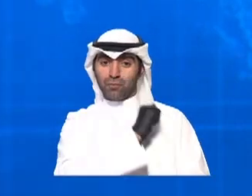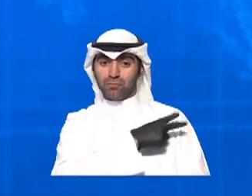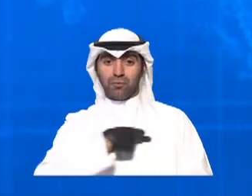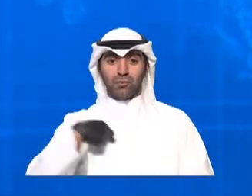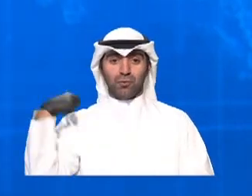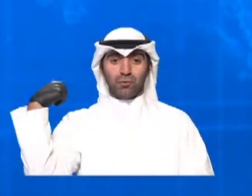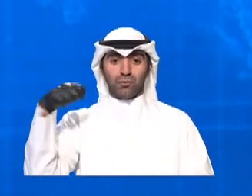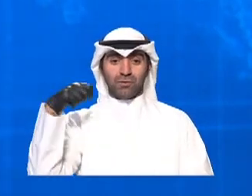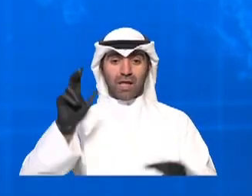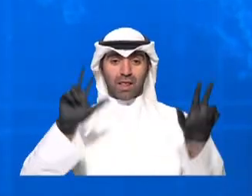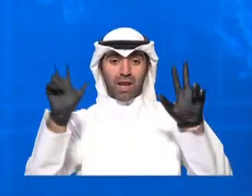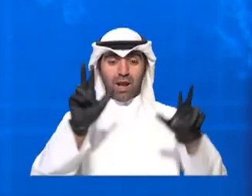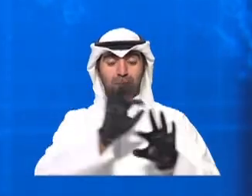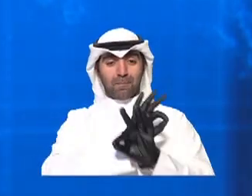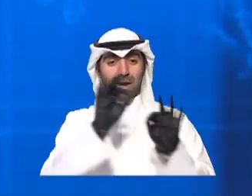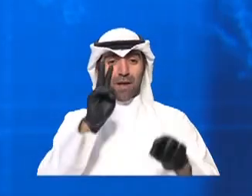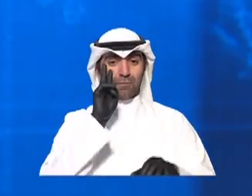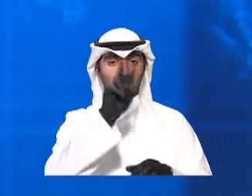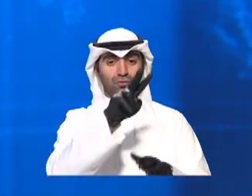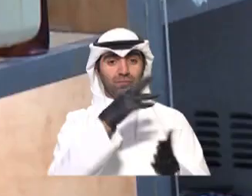الخاصة بآلية العمل.